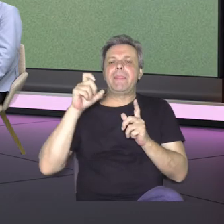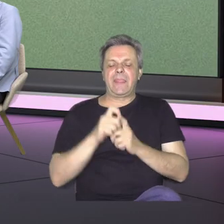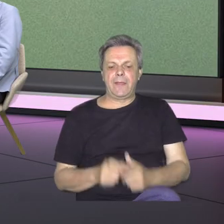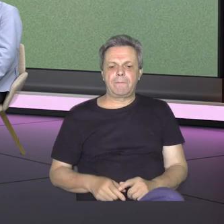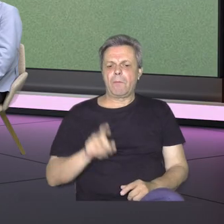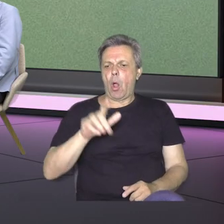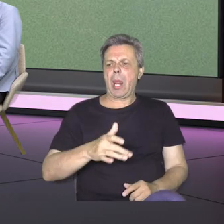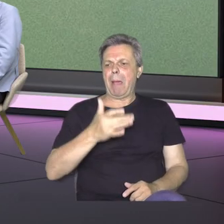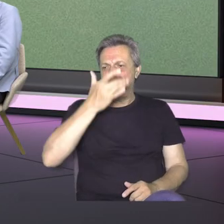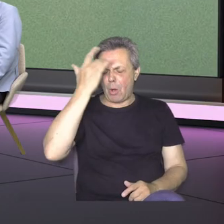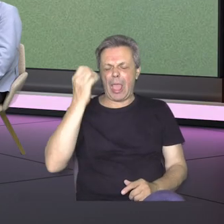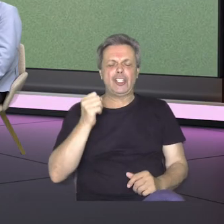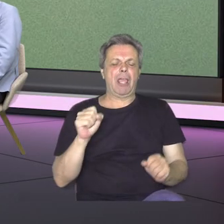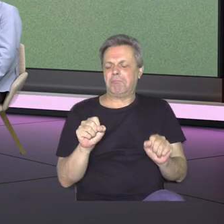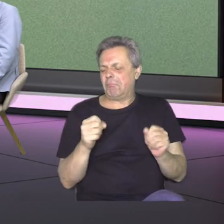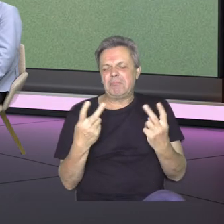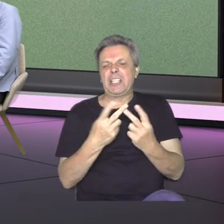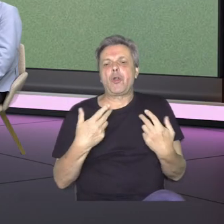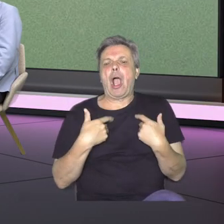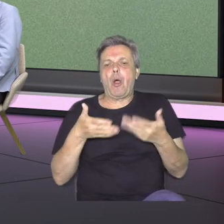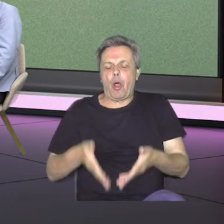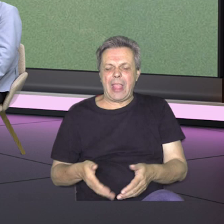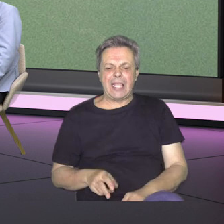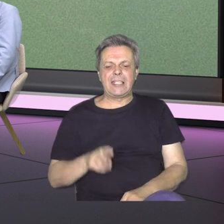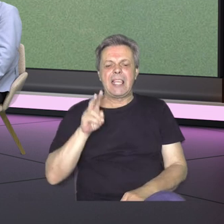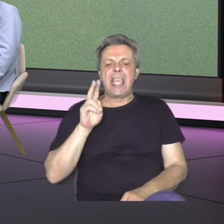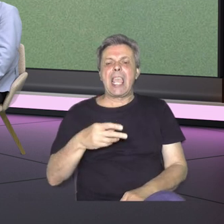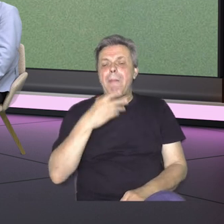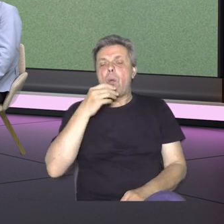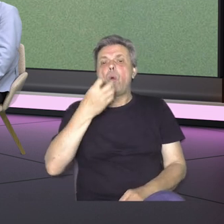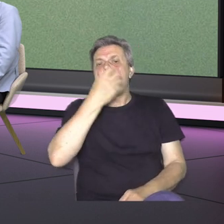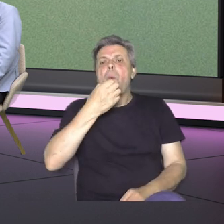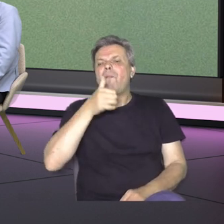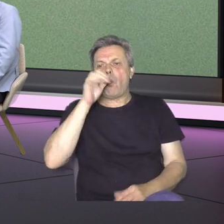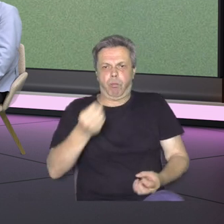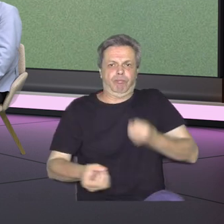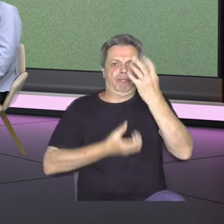On ima proljeće, ljeto, jesen, zimu, imaju gejzire.